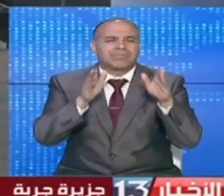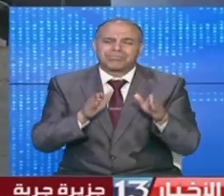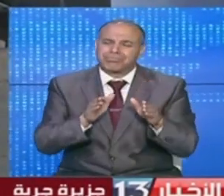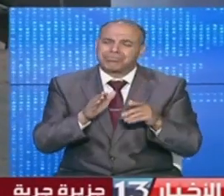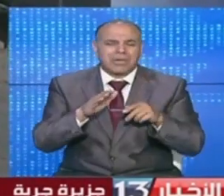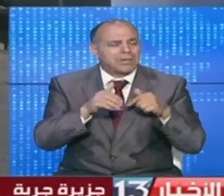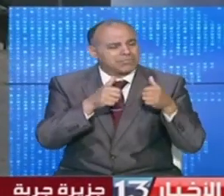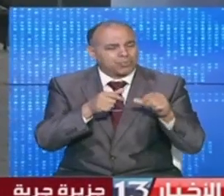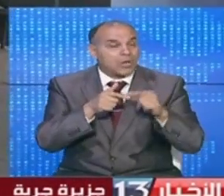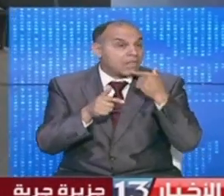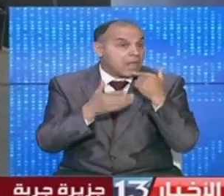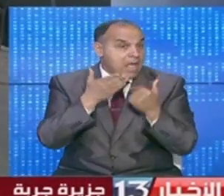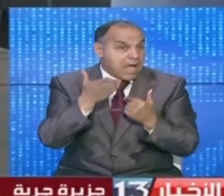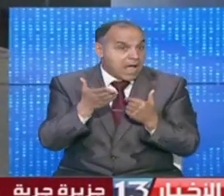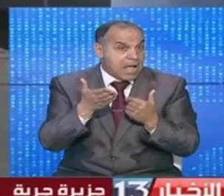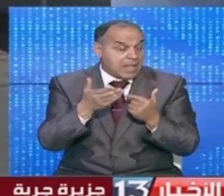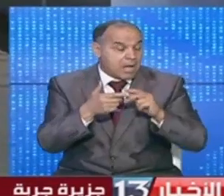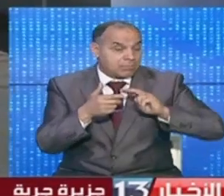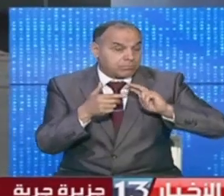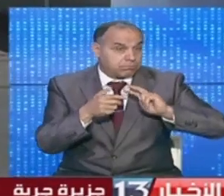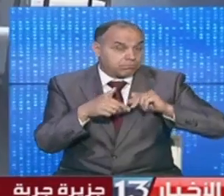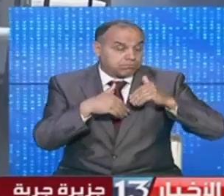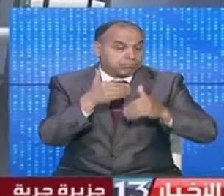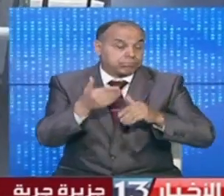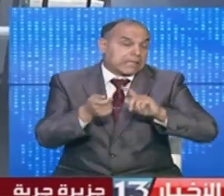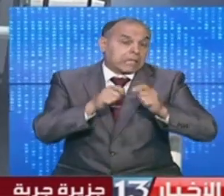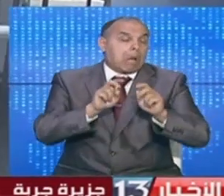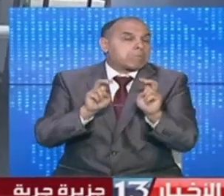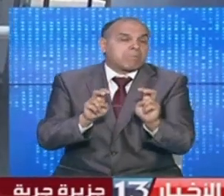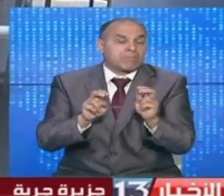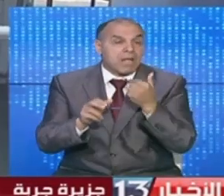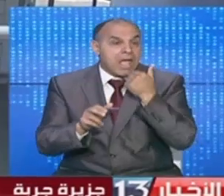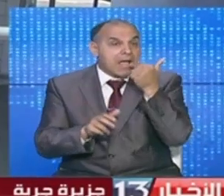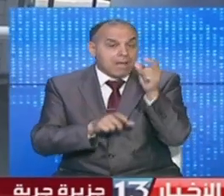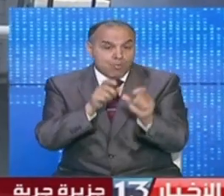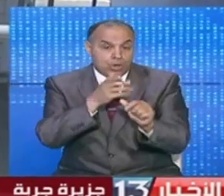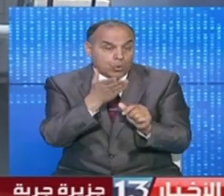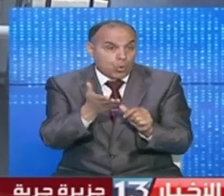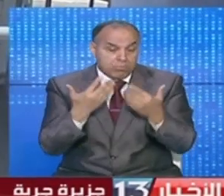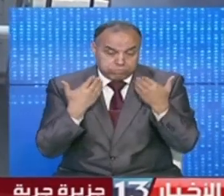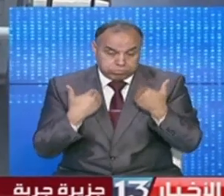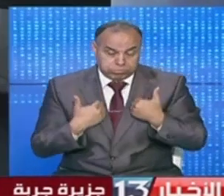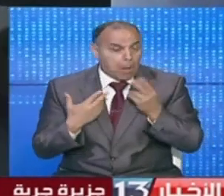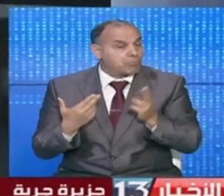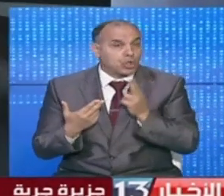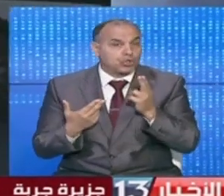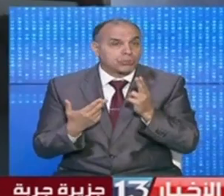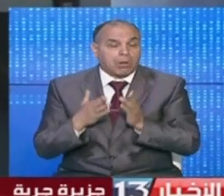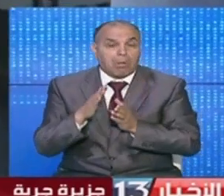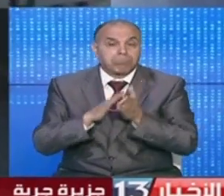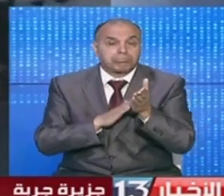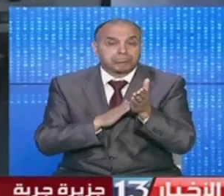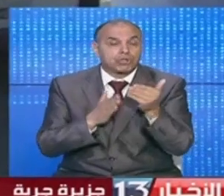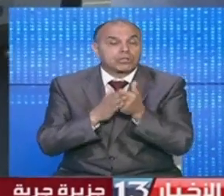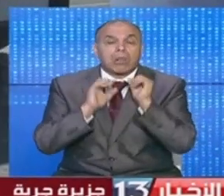الموجهة، ظل الوضع على حاله دون تغيير، لما وجد المواطنون أنفسهم عاجزين عن التنقل